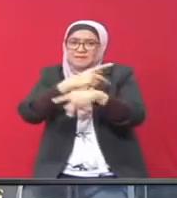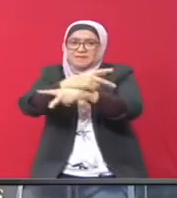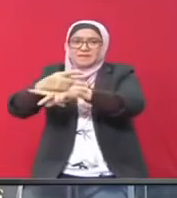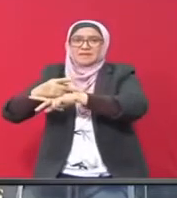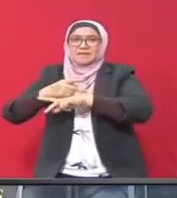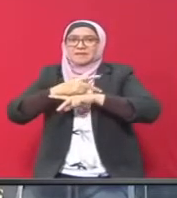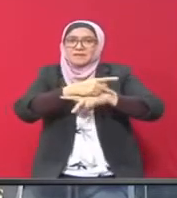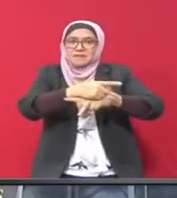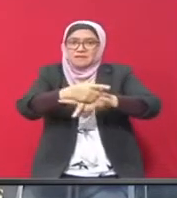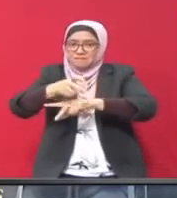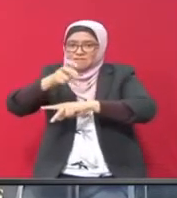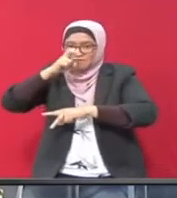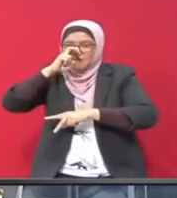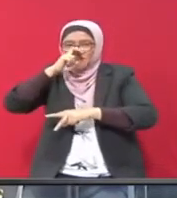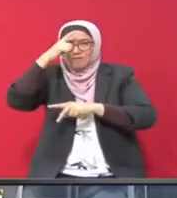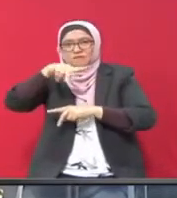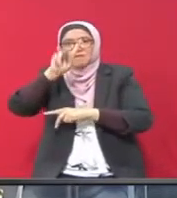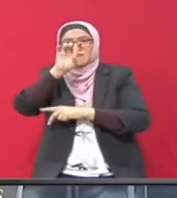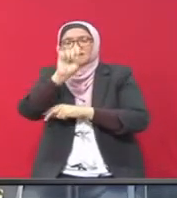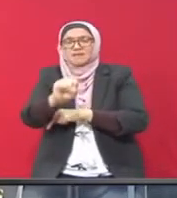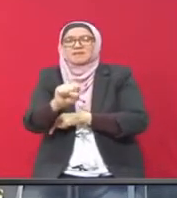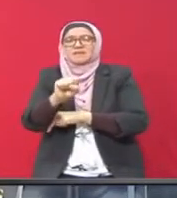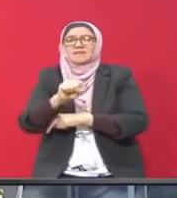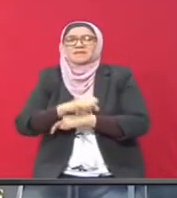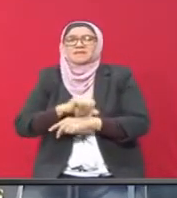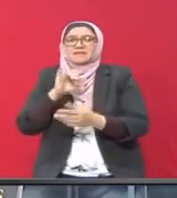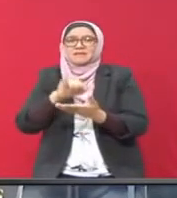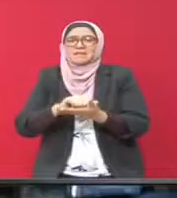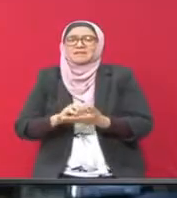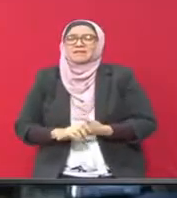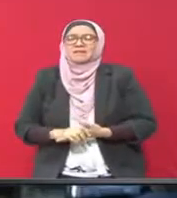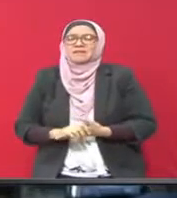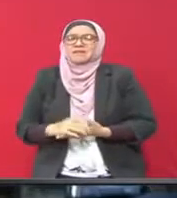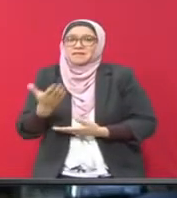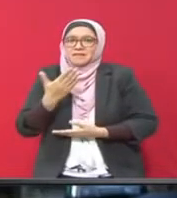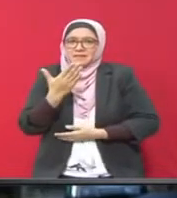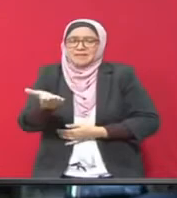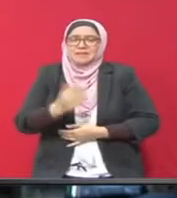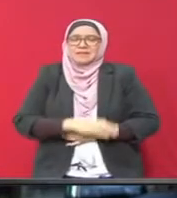kiss-kiss pencobaan yang tersebut Terima kasih nilai Rahmani menteri